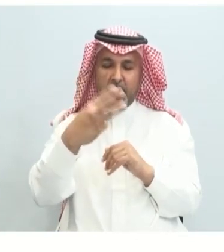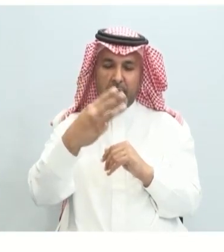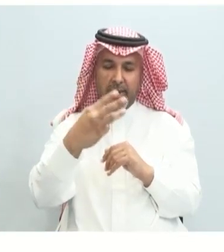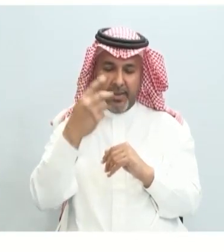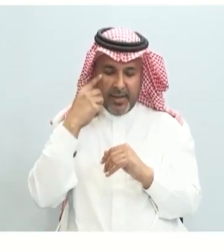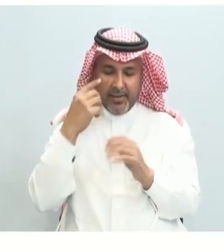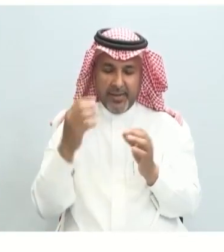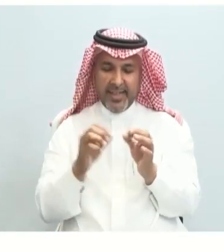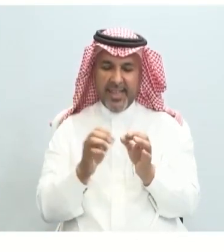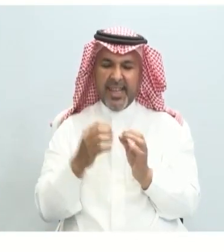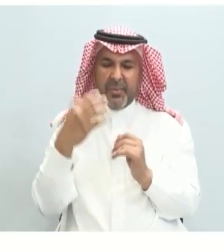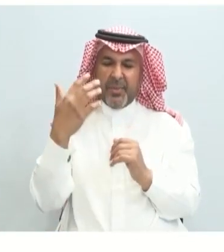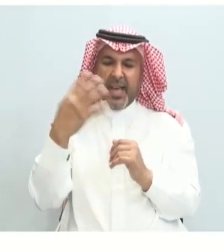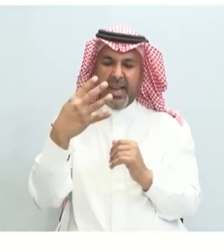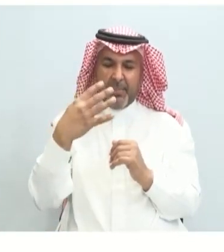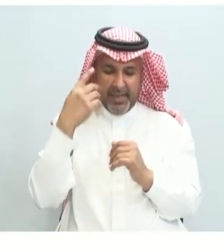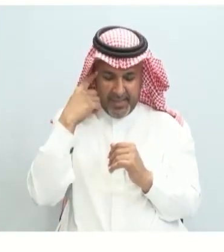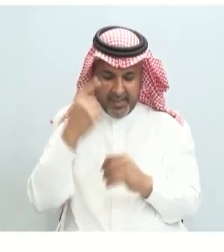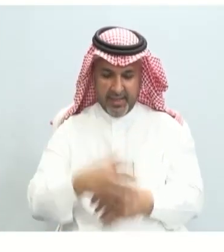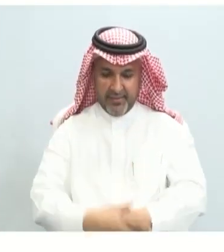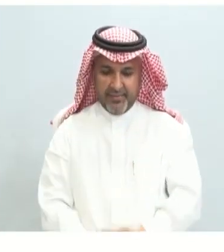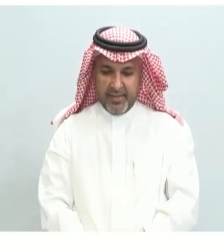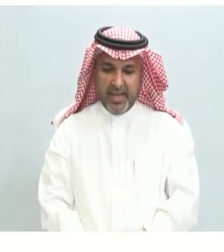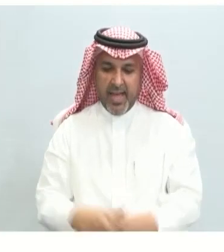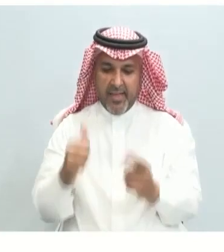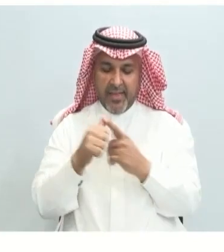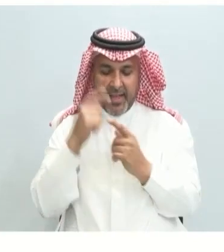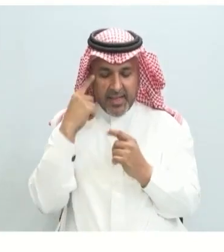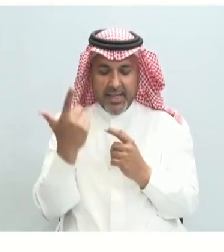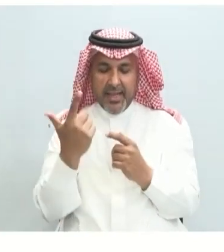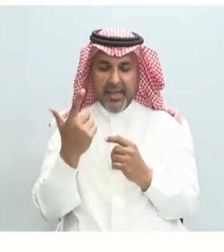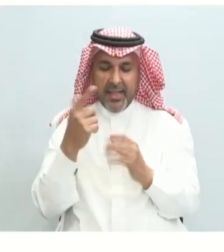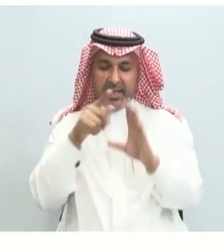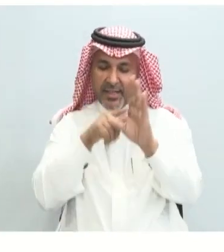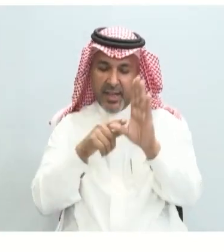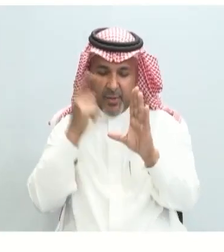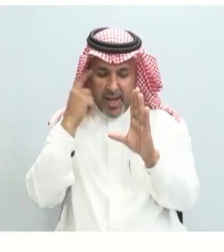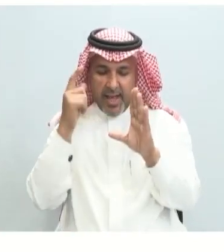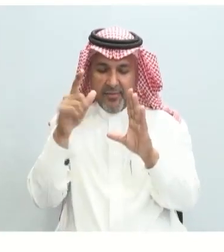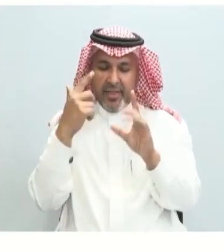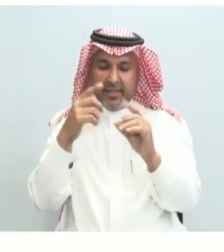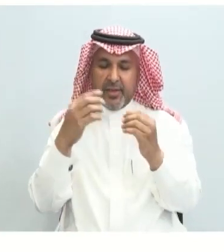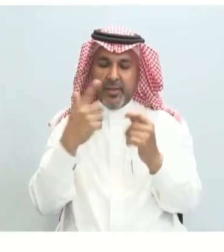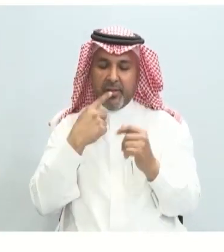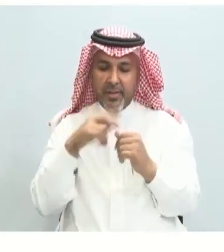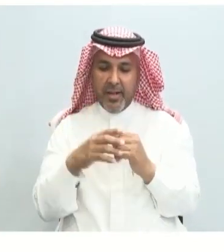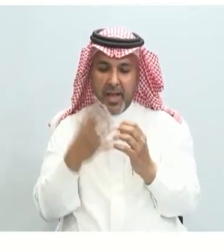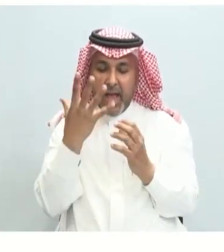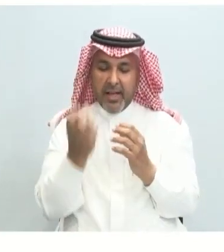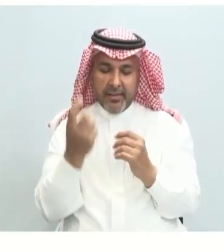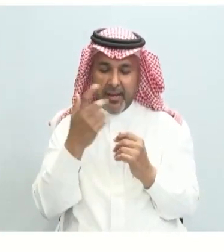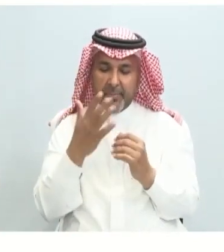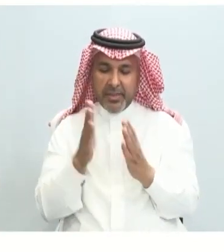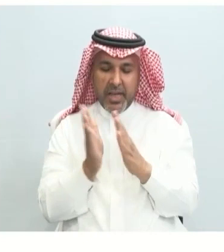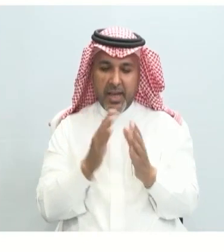تقريبا 40 درجه طيب جبت الحين 40 درجه اقدر اجيب هذه بقول والله 180 خلاص قلنا احنا ما راح نكمل